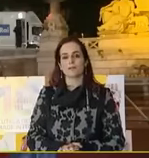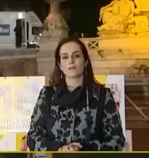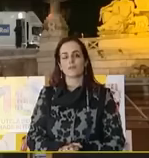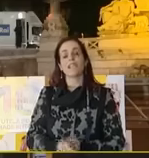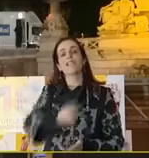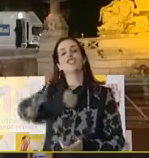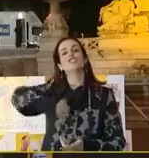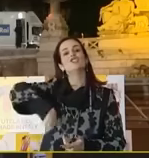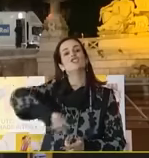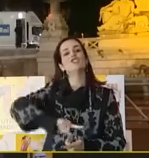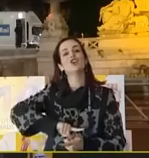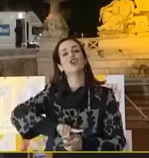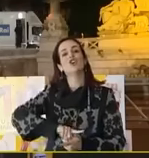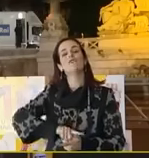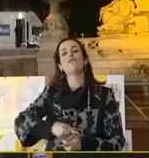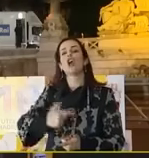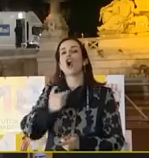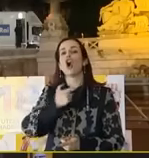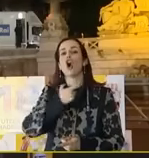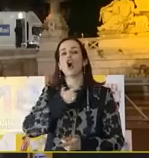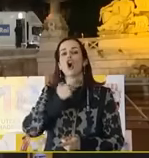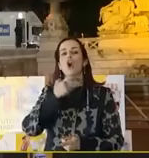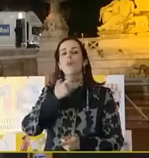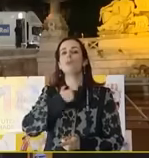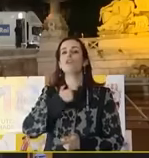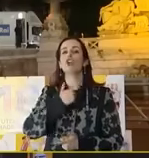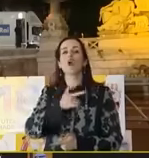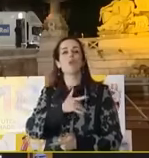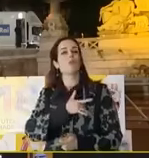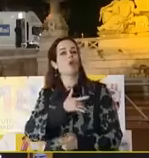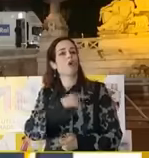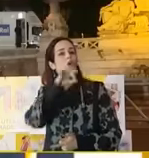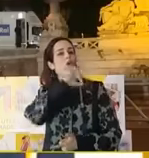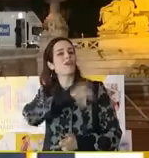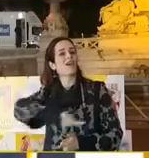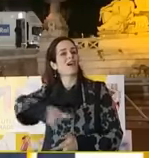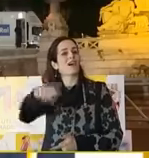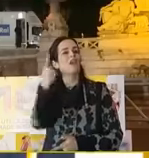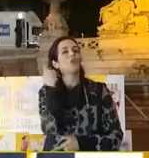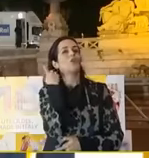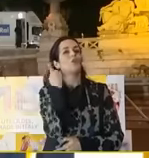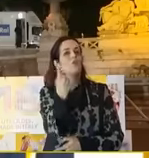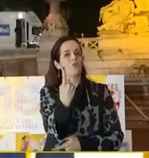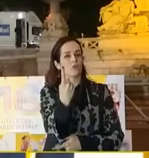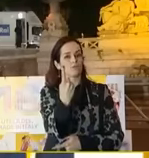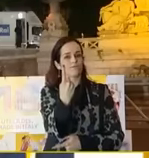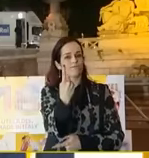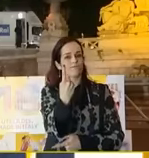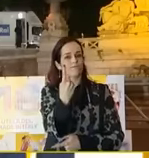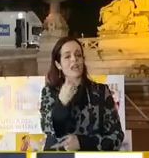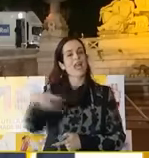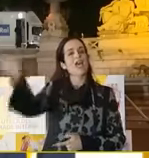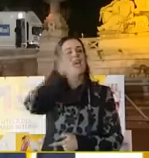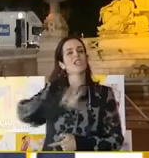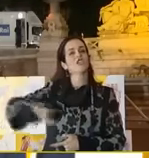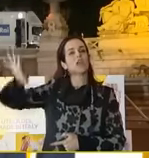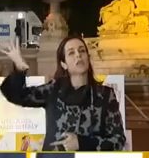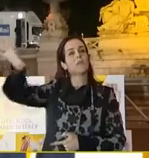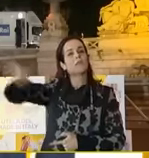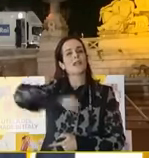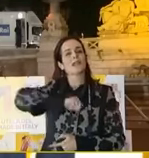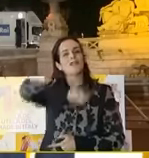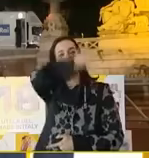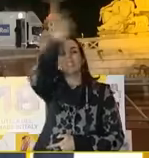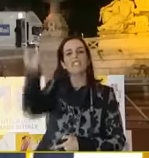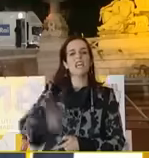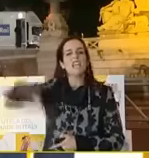abbiamo un solo obbligo morale nei nostri confronti: riprenderci questa regione e questo paese